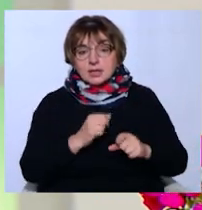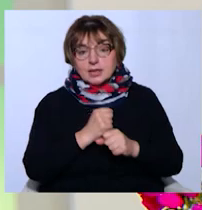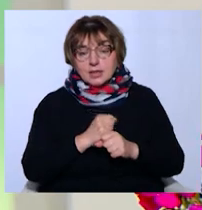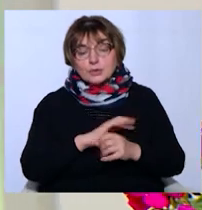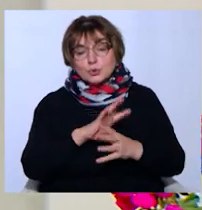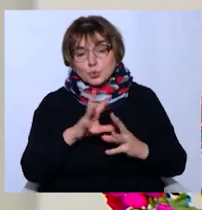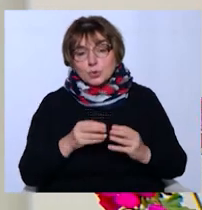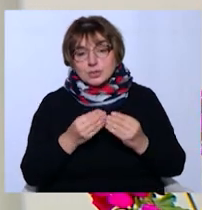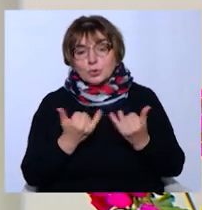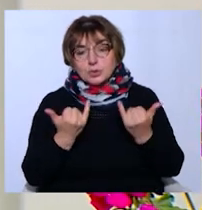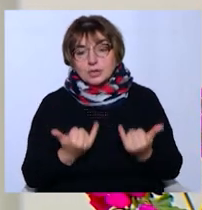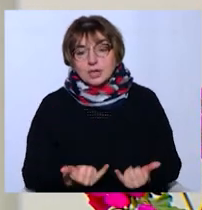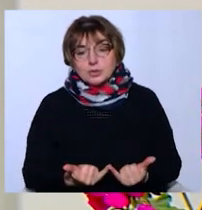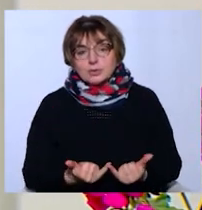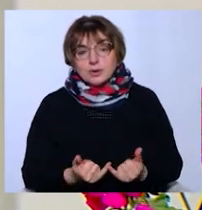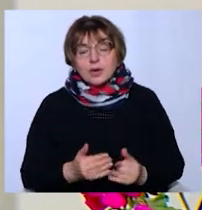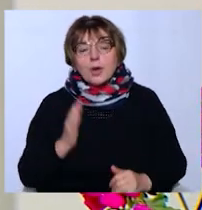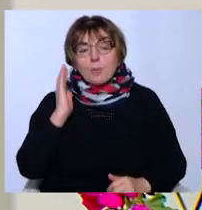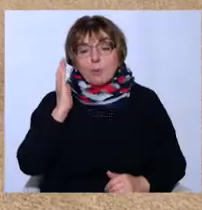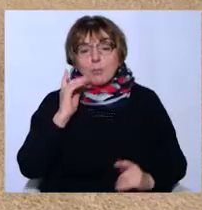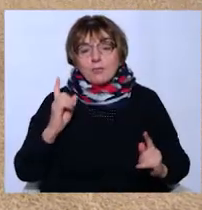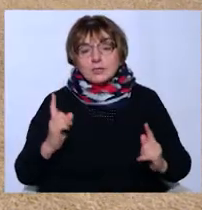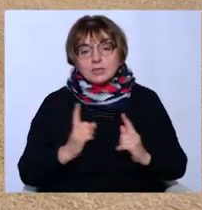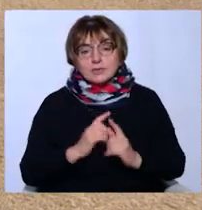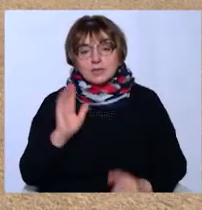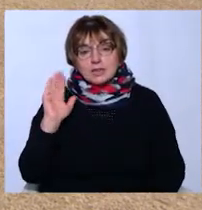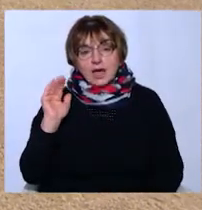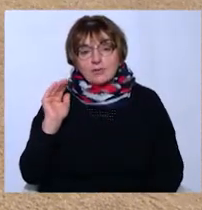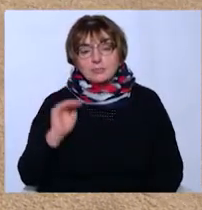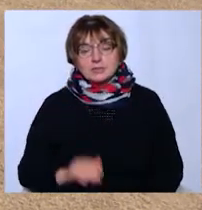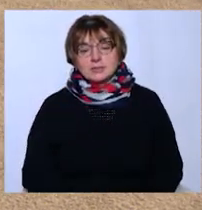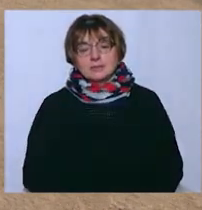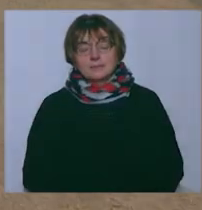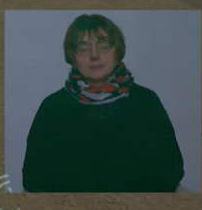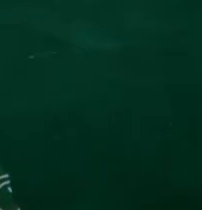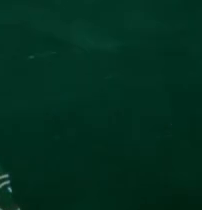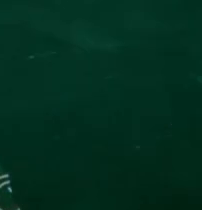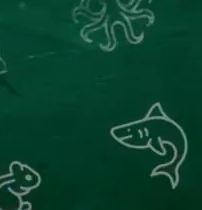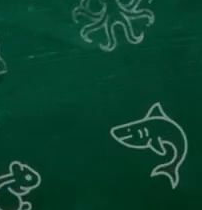სულ ეს იყო დღეისთვის. მომავალ შეხვედრამდე გემშვიდობებით. ნახვამდის.